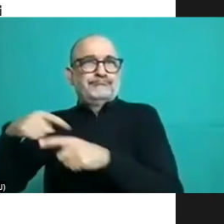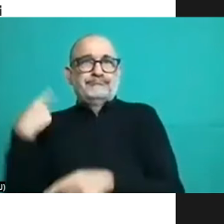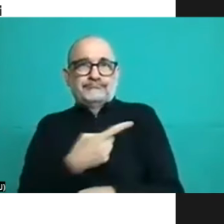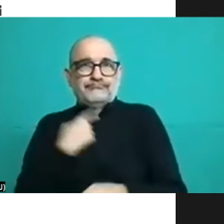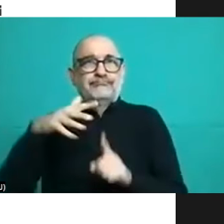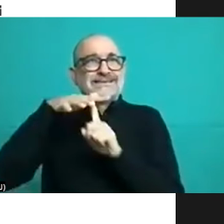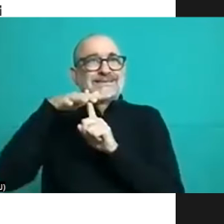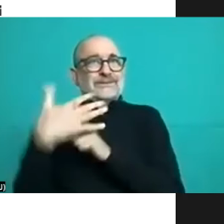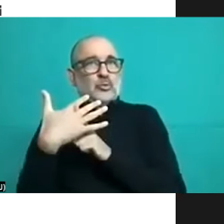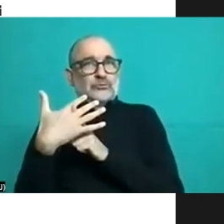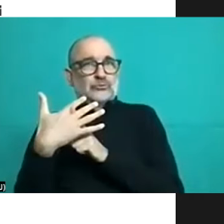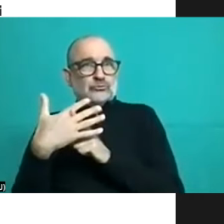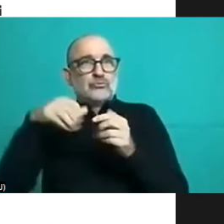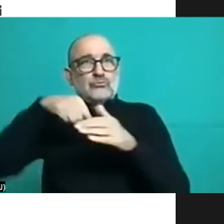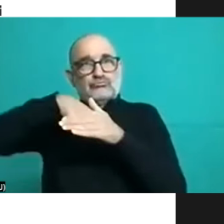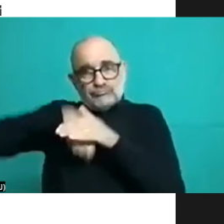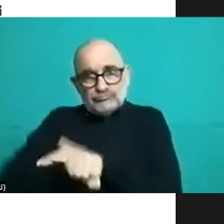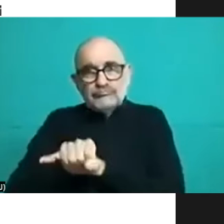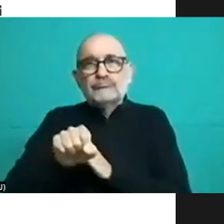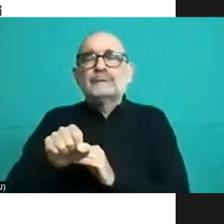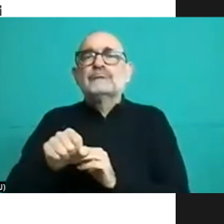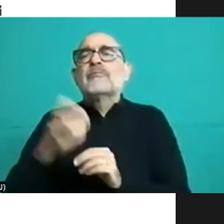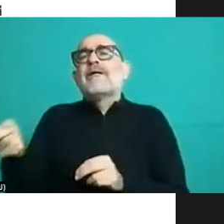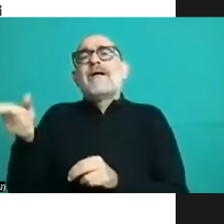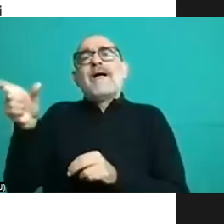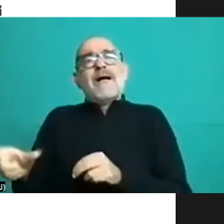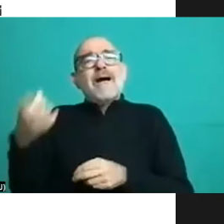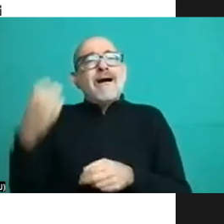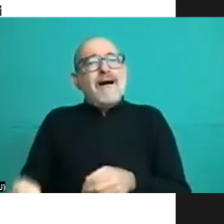subi des dommages cérébraux